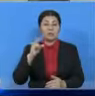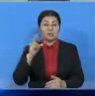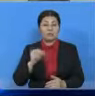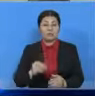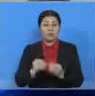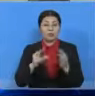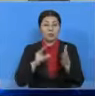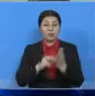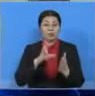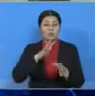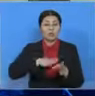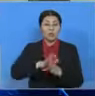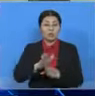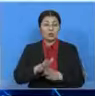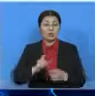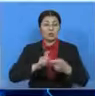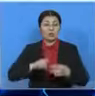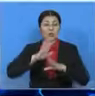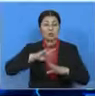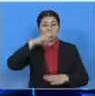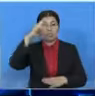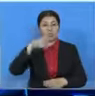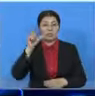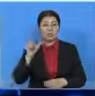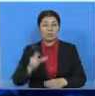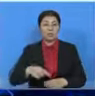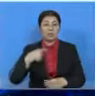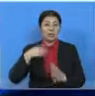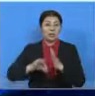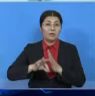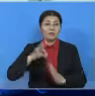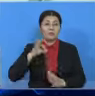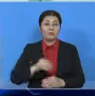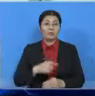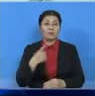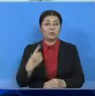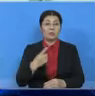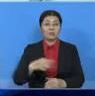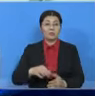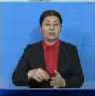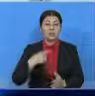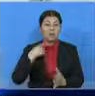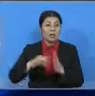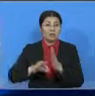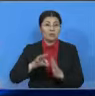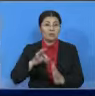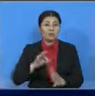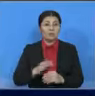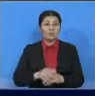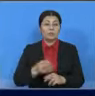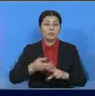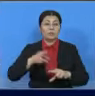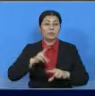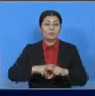жасын тойлаған. Енді тәуелсіз Қазақстанның азаматы ретінде өз дауысын беріп жатыр. Алғаш рет дауыс беріп отырмын.